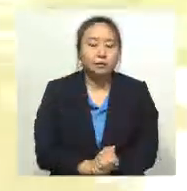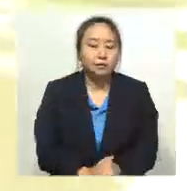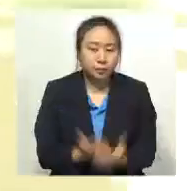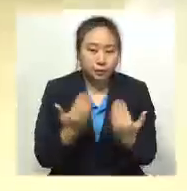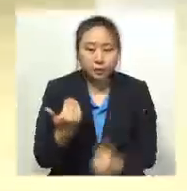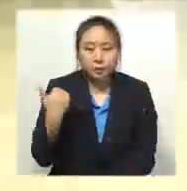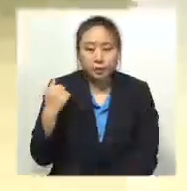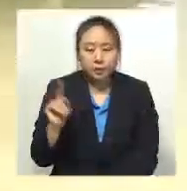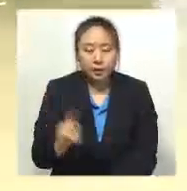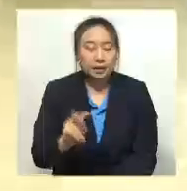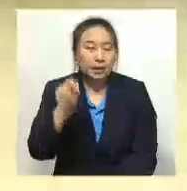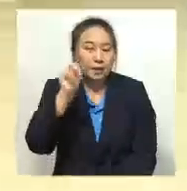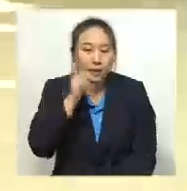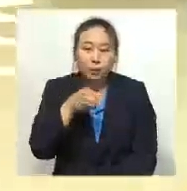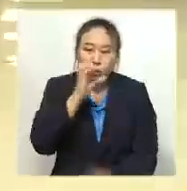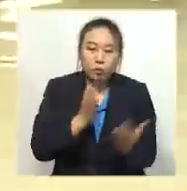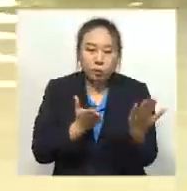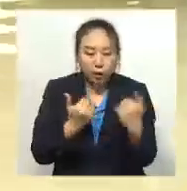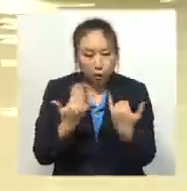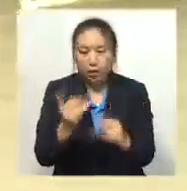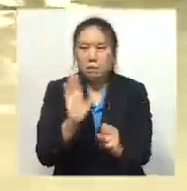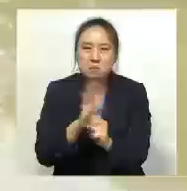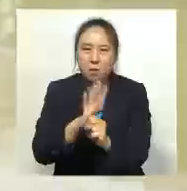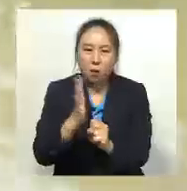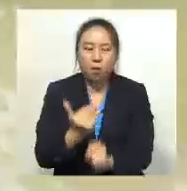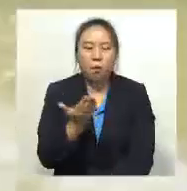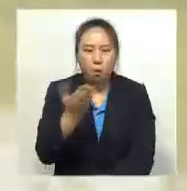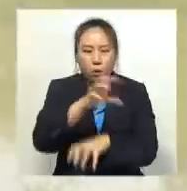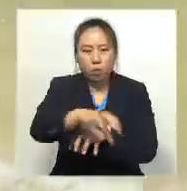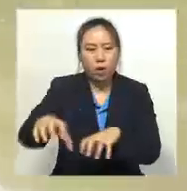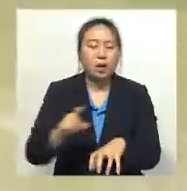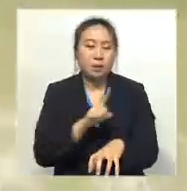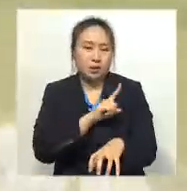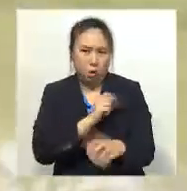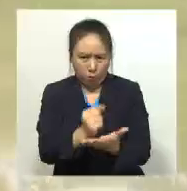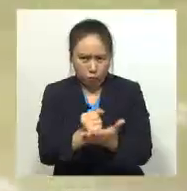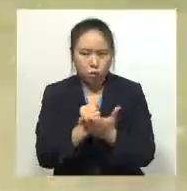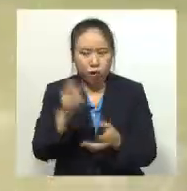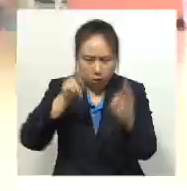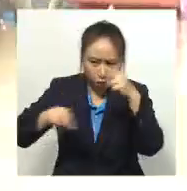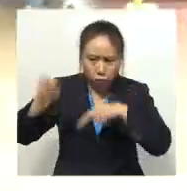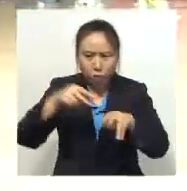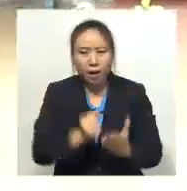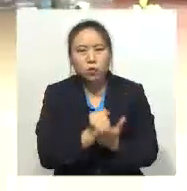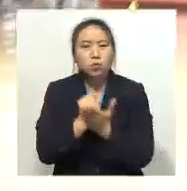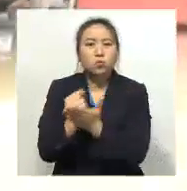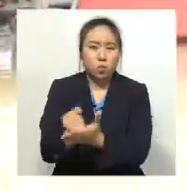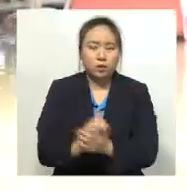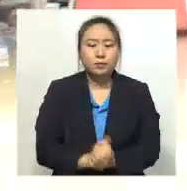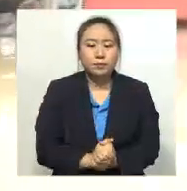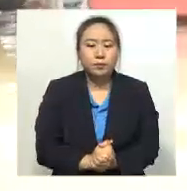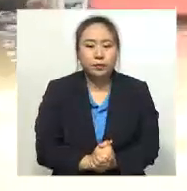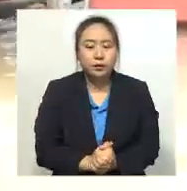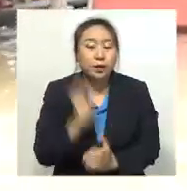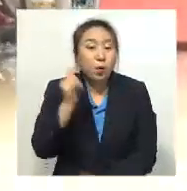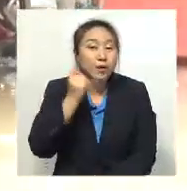เรื่องของน้ำอุปโภคบริโภคที่ยังขาดแคลนจึงอยากให้หน่วยงานที่เกี่ยวข้องค่ะเข้ามาช่วยเหลือดูแลในด้านนี้ด้วยค่ะเดี๋ยวไปฟังเสียง